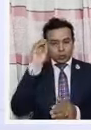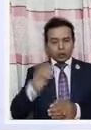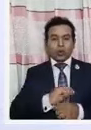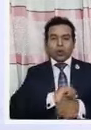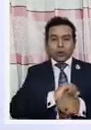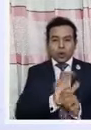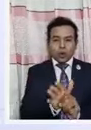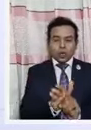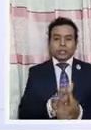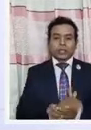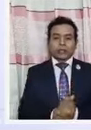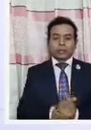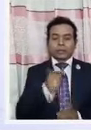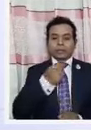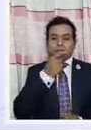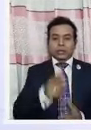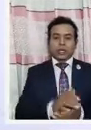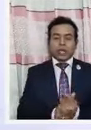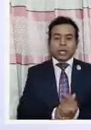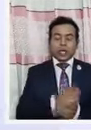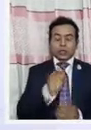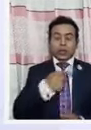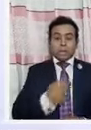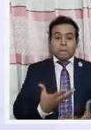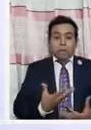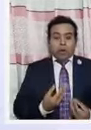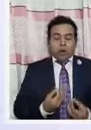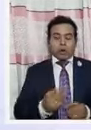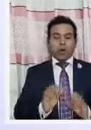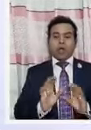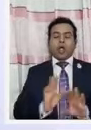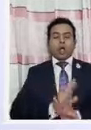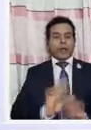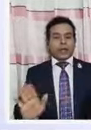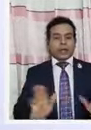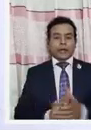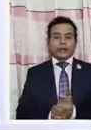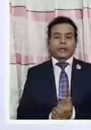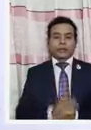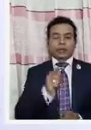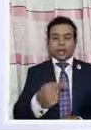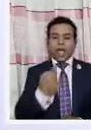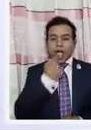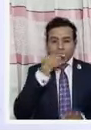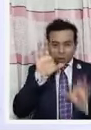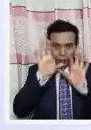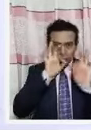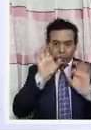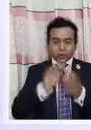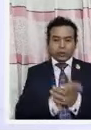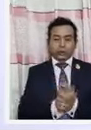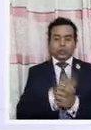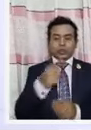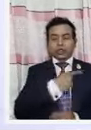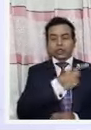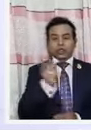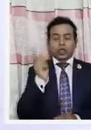তথ্য প্রদানের আগে বিশেষভাবে অনুরোধ করব, করোনা বা কোভিড-19 নিয়ে কেউ আতঙ্কিত হবেন